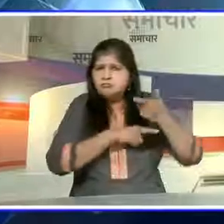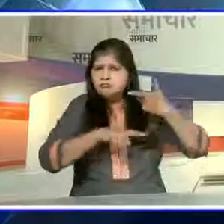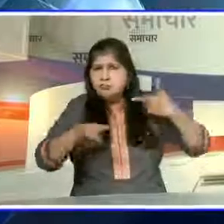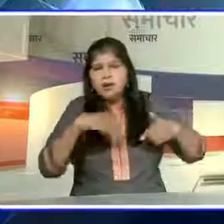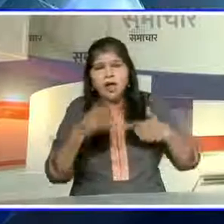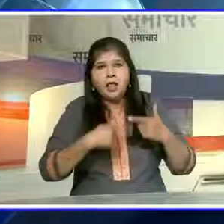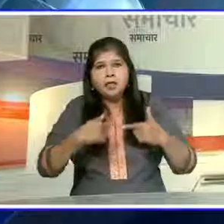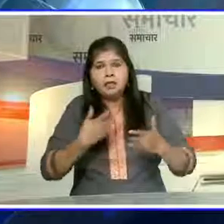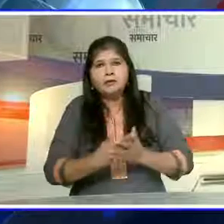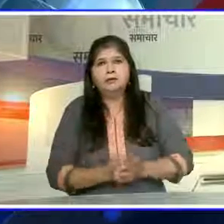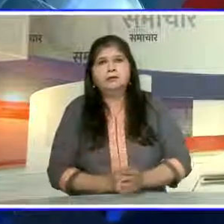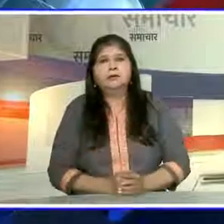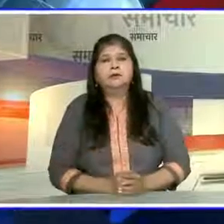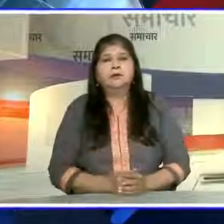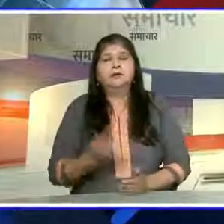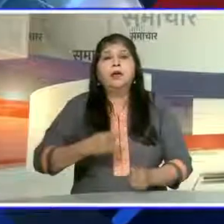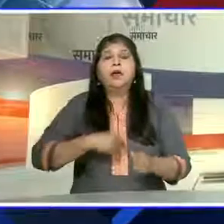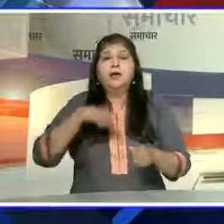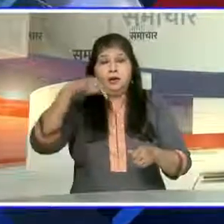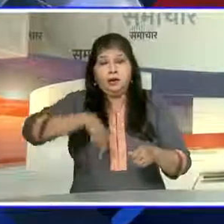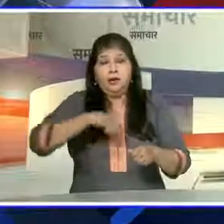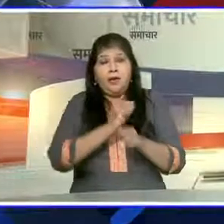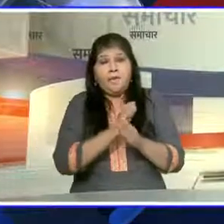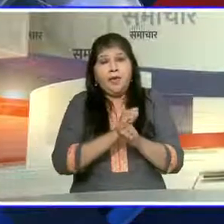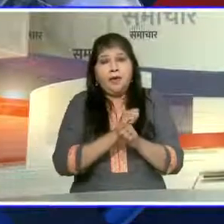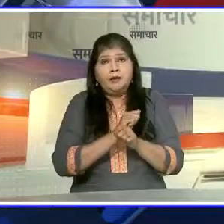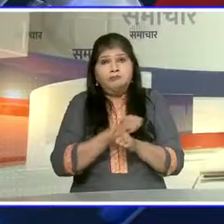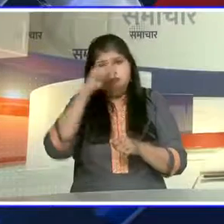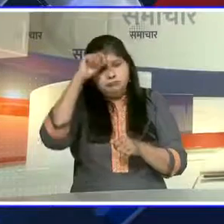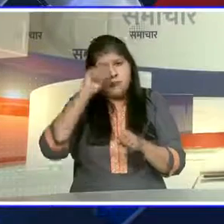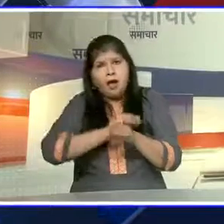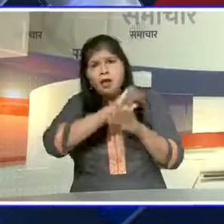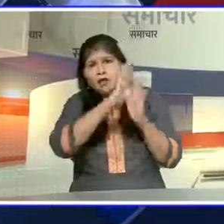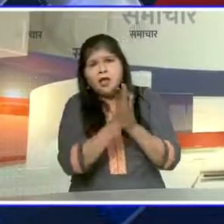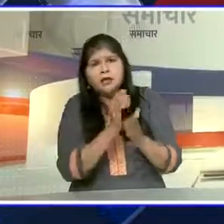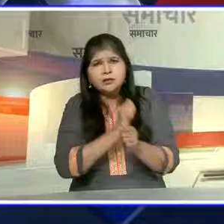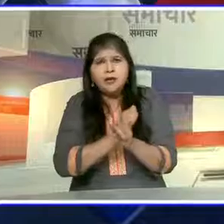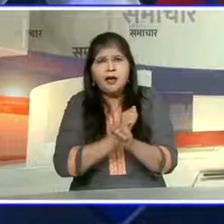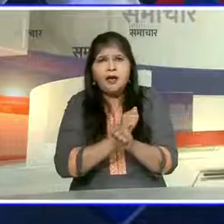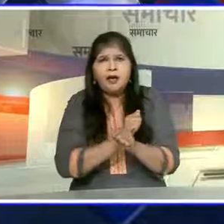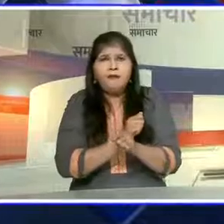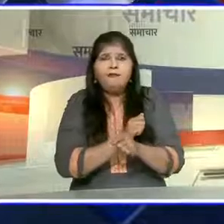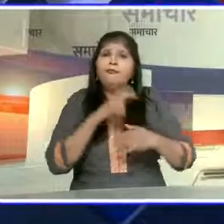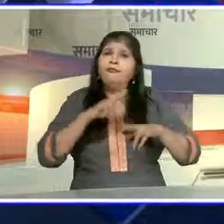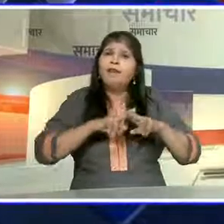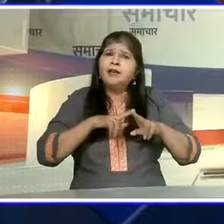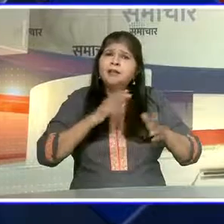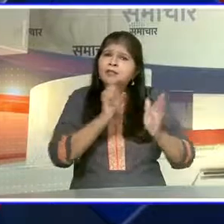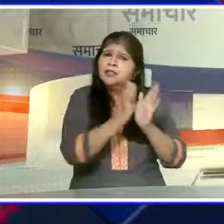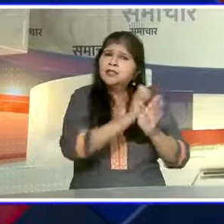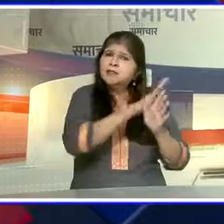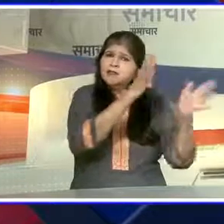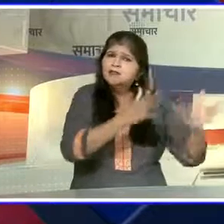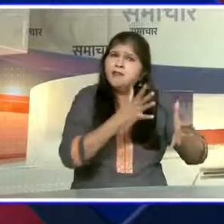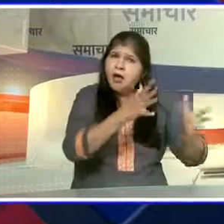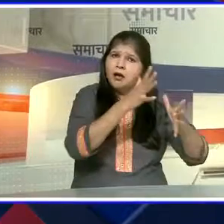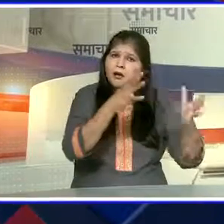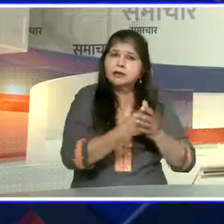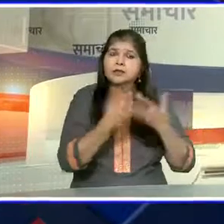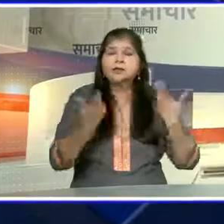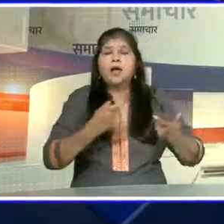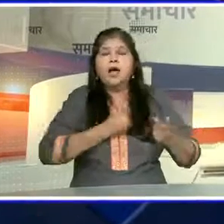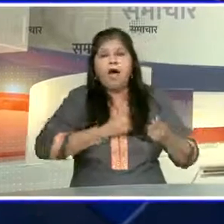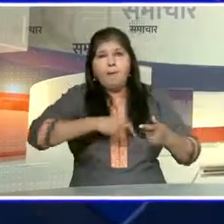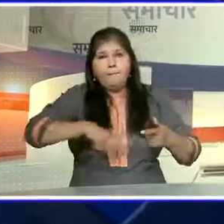कि मेक इन इंडिया प्रोग्राम को बल देने के लिए आ है और आत्मनिर्भर भारत के निर्माण के